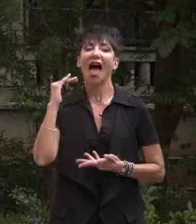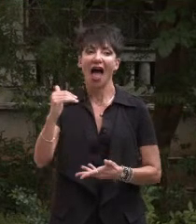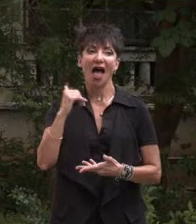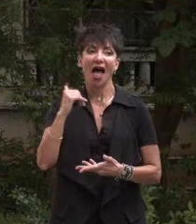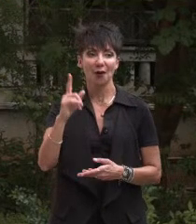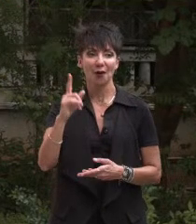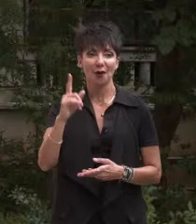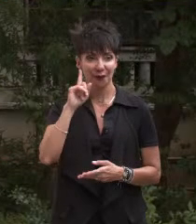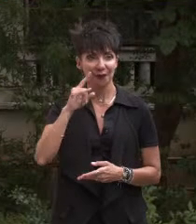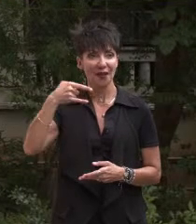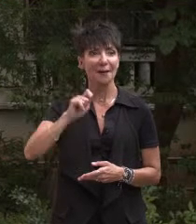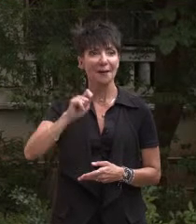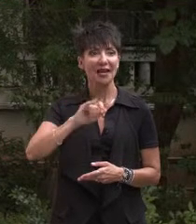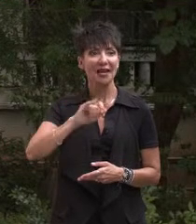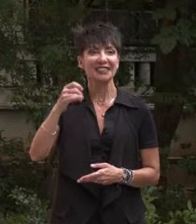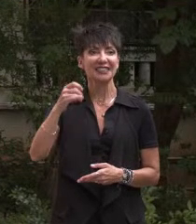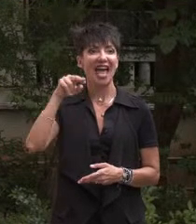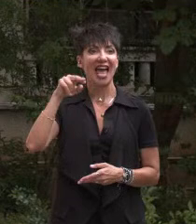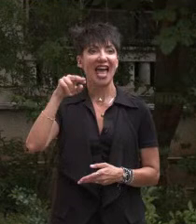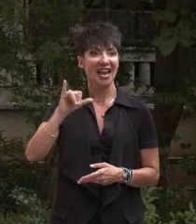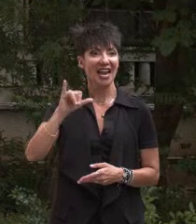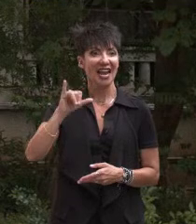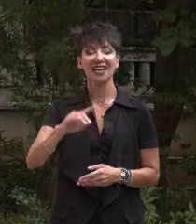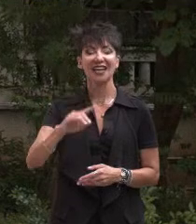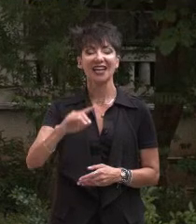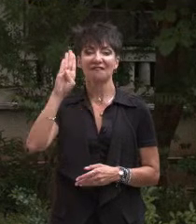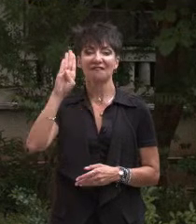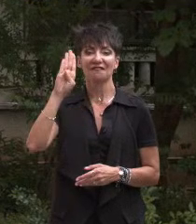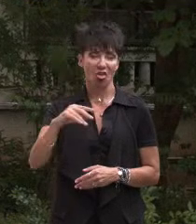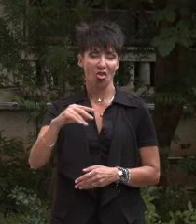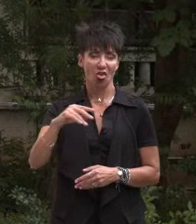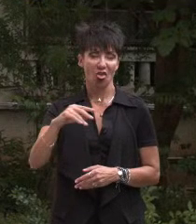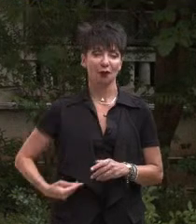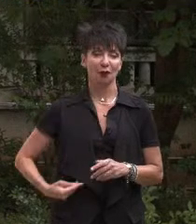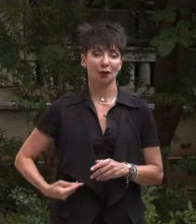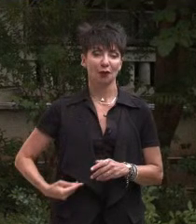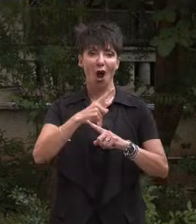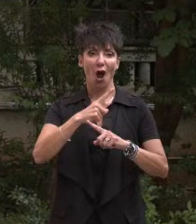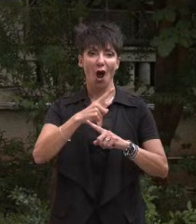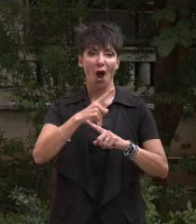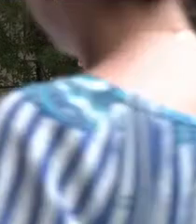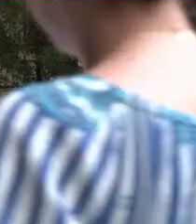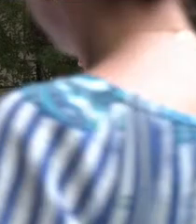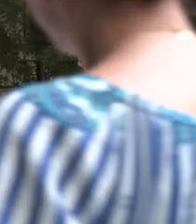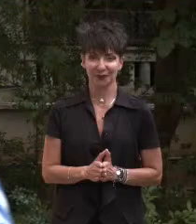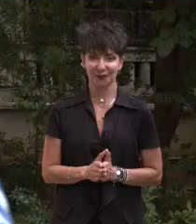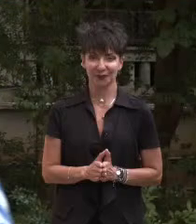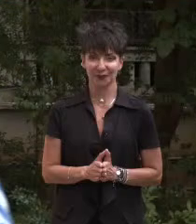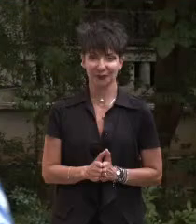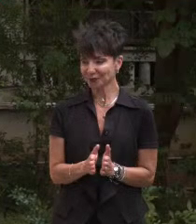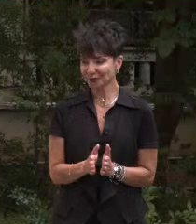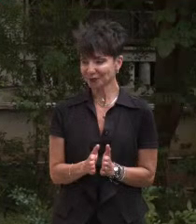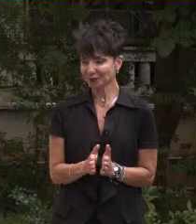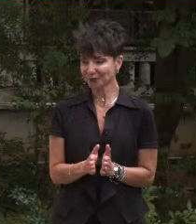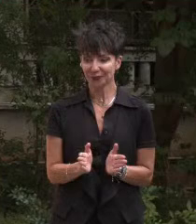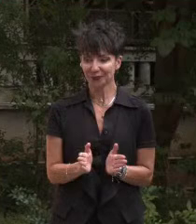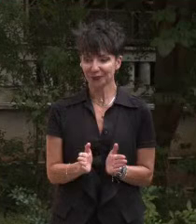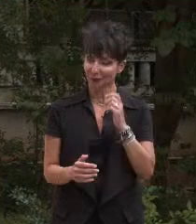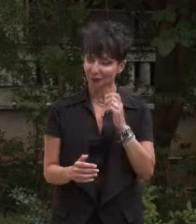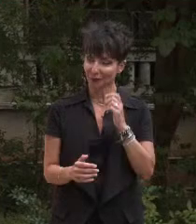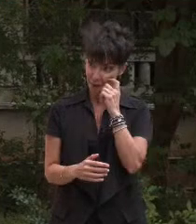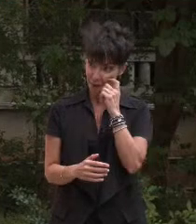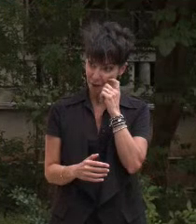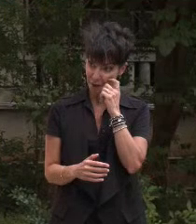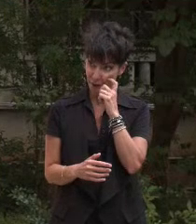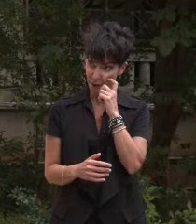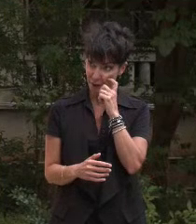στην Πάτσιου Τζέννη από το δεύτερο Δημοτικό Σχολείο Χολαργού. Ευχαριστούμε θερμά και πάλι, κύριε. Ευχαριστούμε